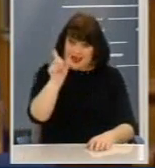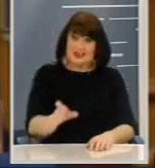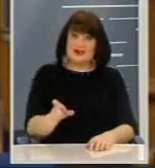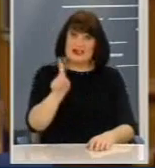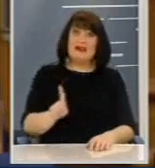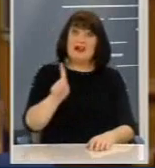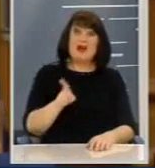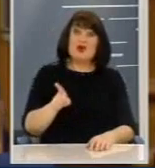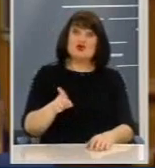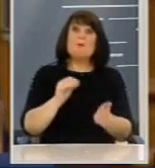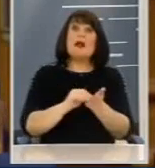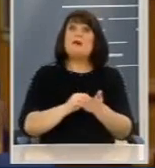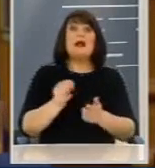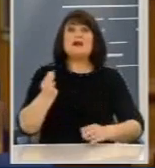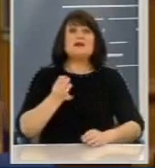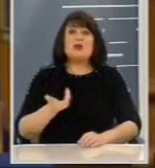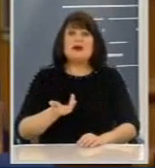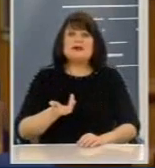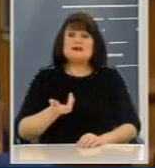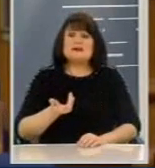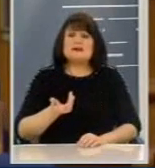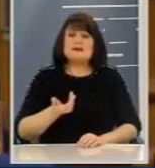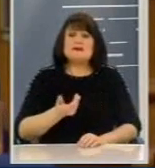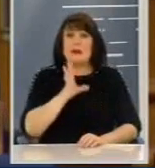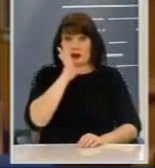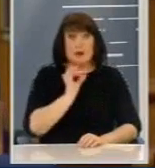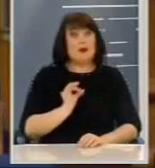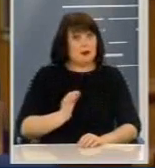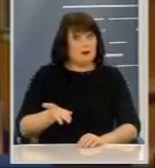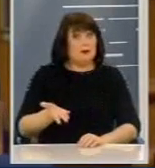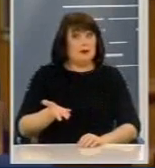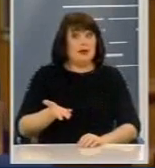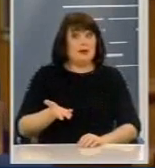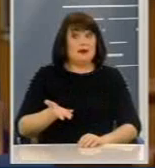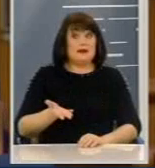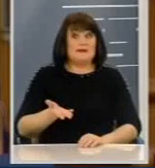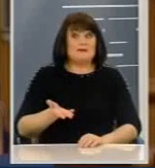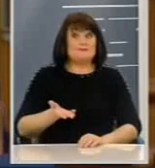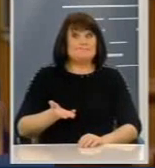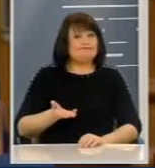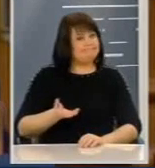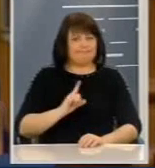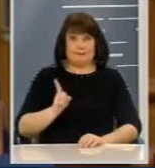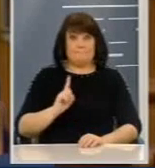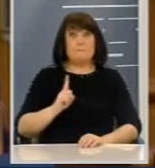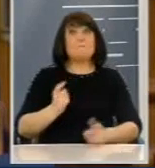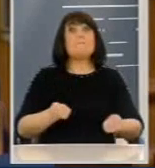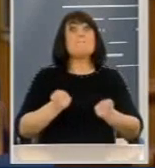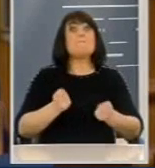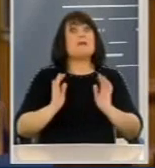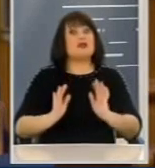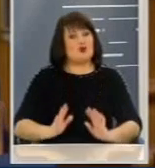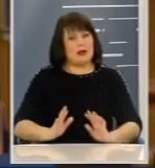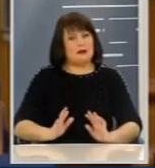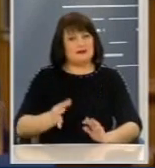και για μια άλλη μια φορά, γι' αυτό πράγματι είναι κάτι το οποίο Δεν θα σας συμβούλευα να το κάνετε. Παίρνετε το